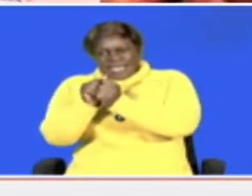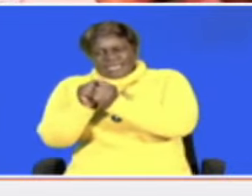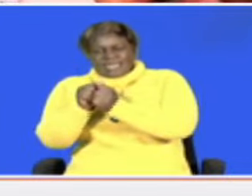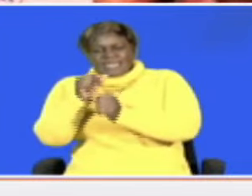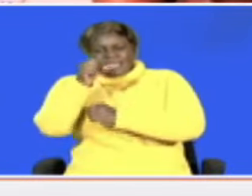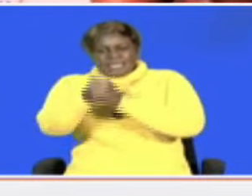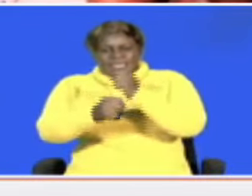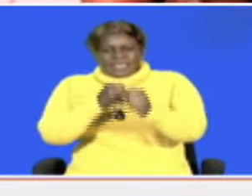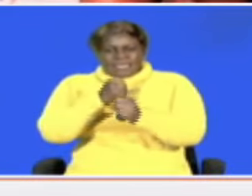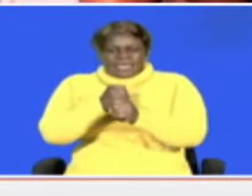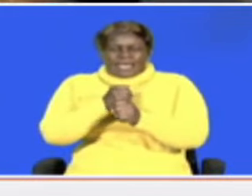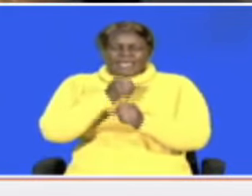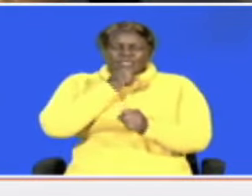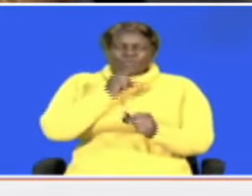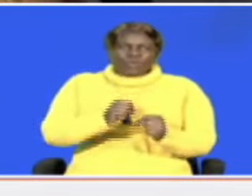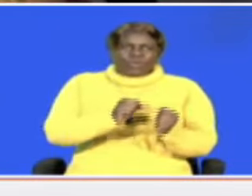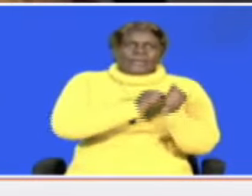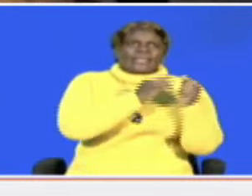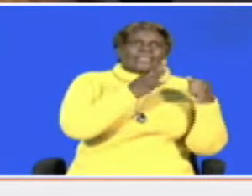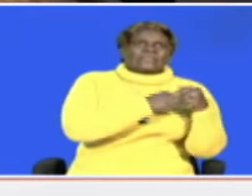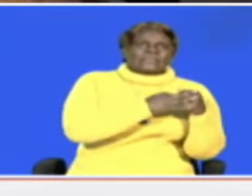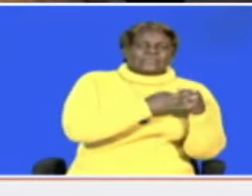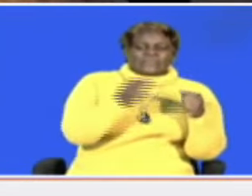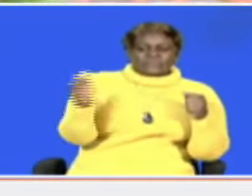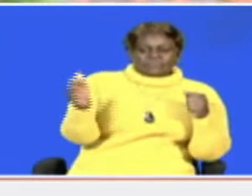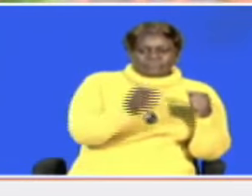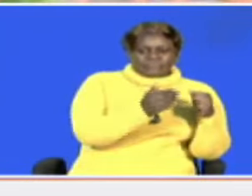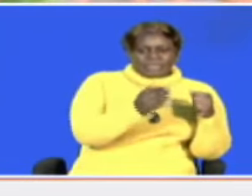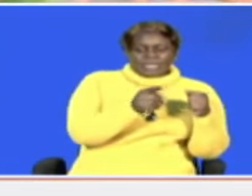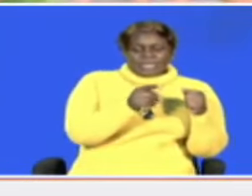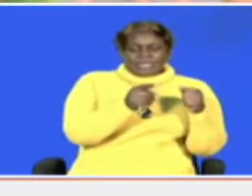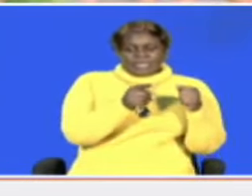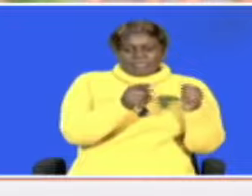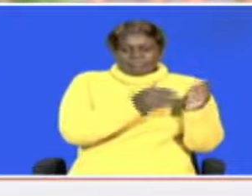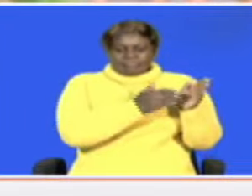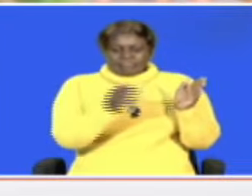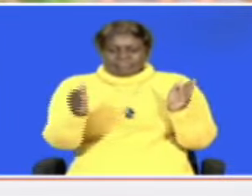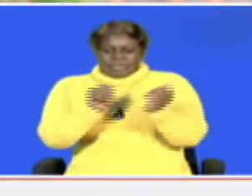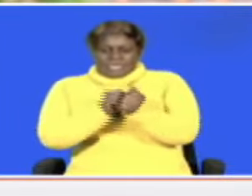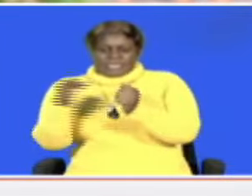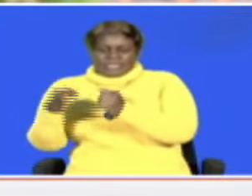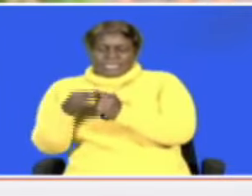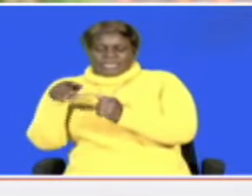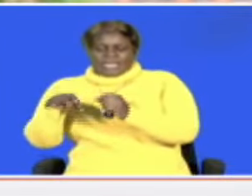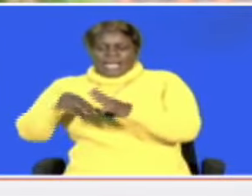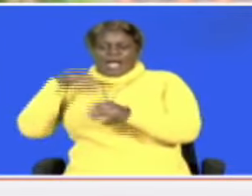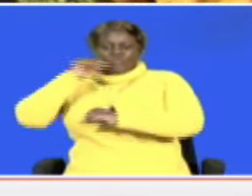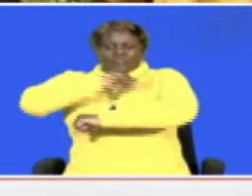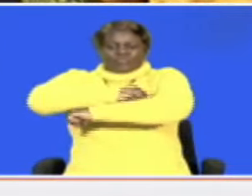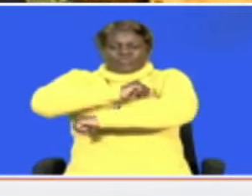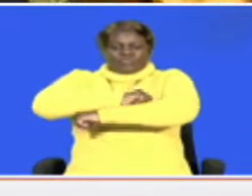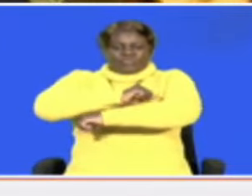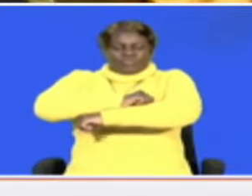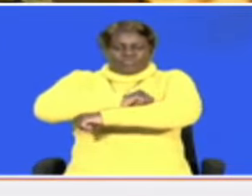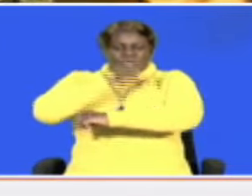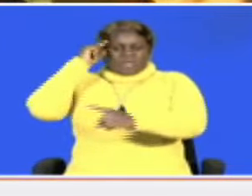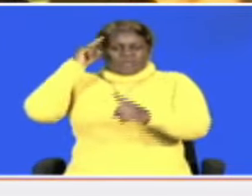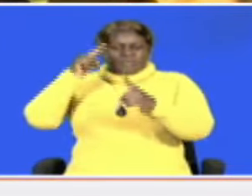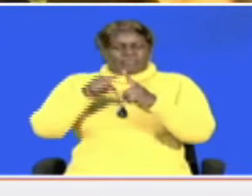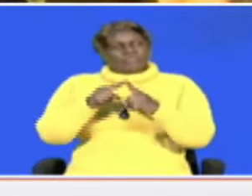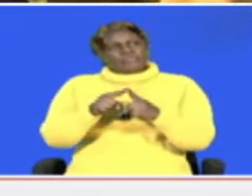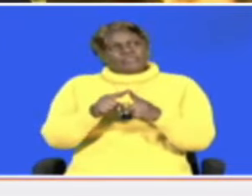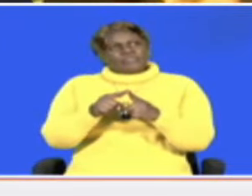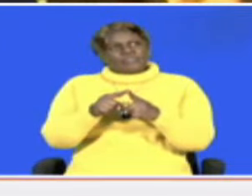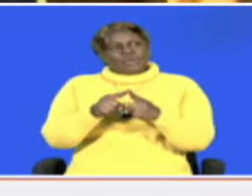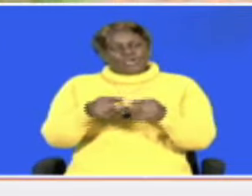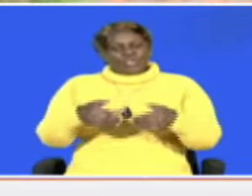years to up to 18 years. And those learners are the learners who are out of schools. We are targeting like